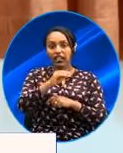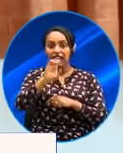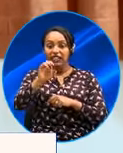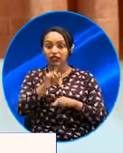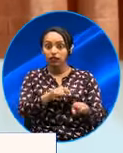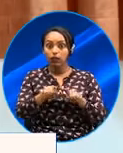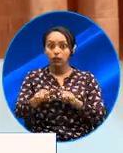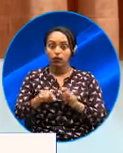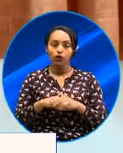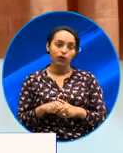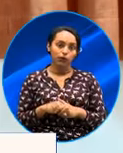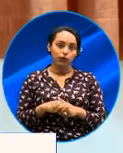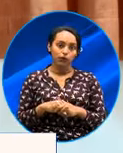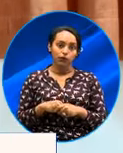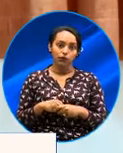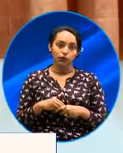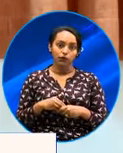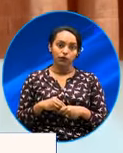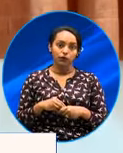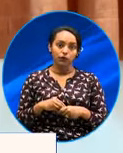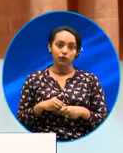ደግሞ